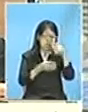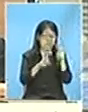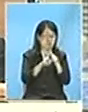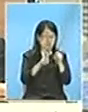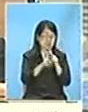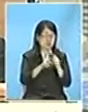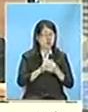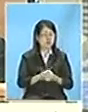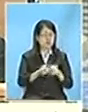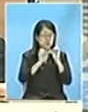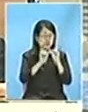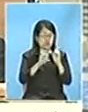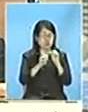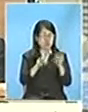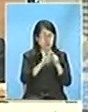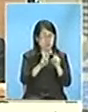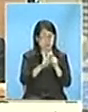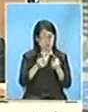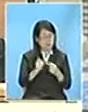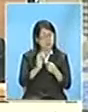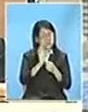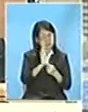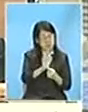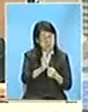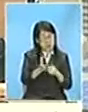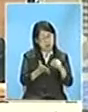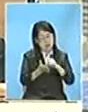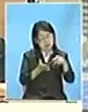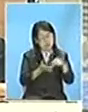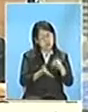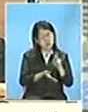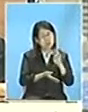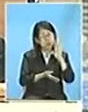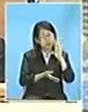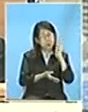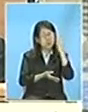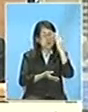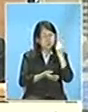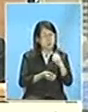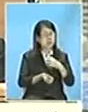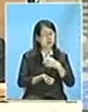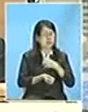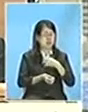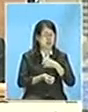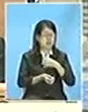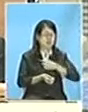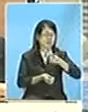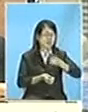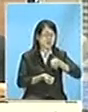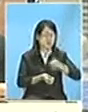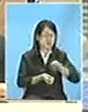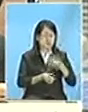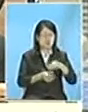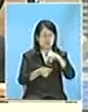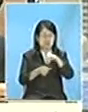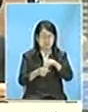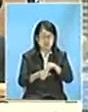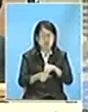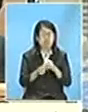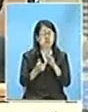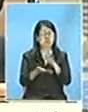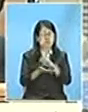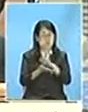ที่ได้เสนอร่างบัญญัติฉบับนี้เพิ่มเติมเข้ามาเพื่อจะขอยกระดับนะจากการที่ได้สอนระดับในระดับ